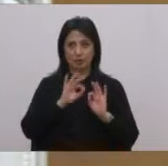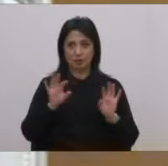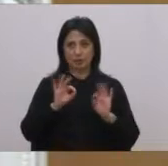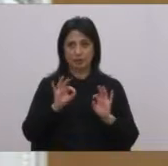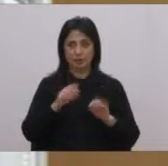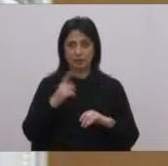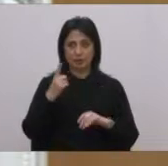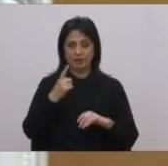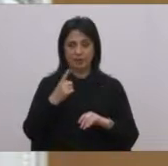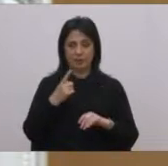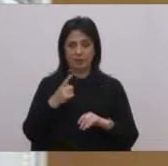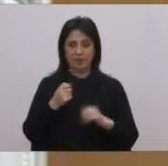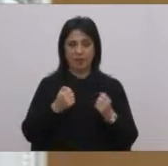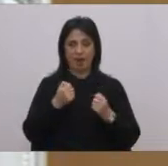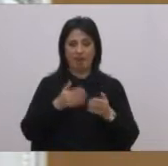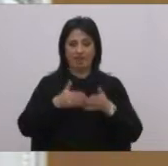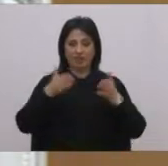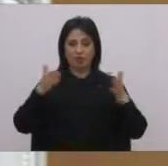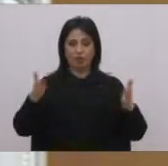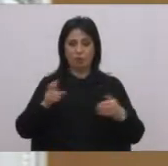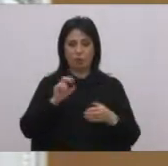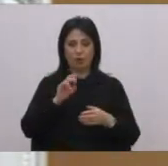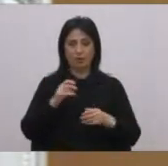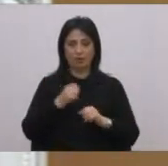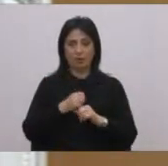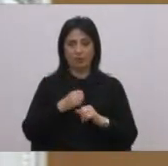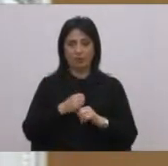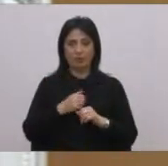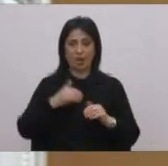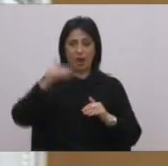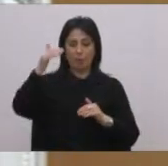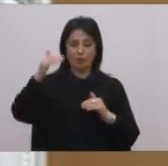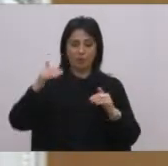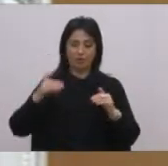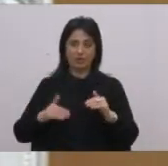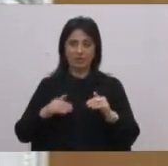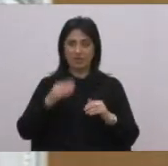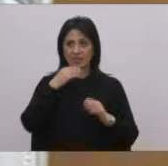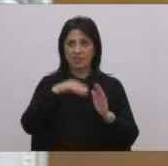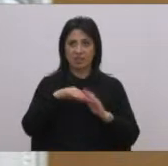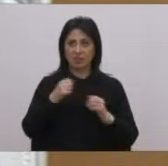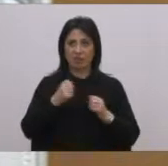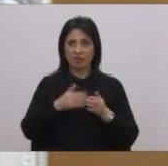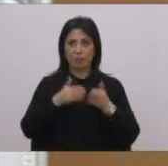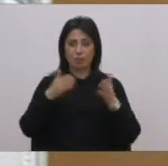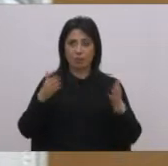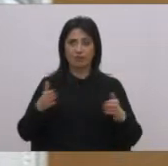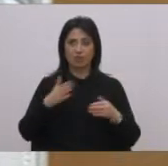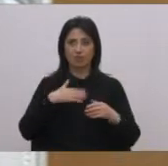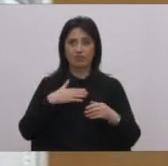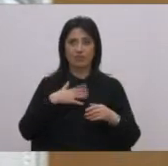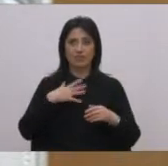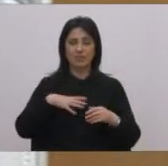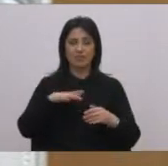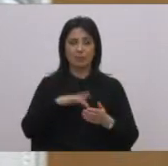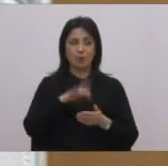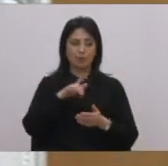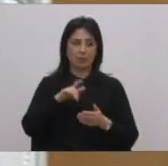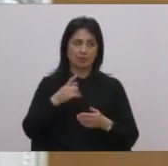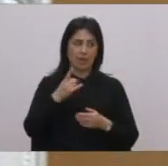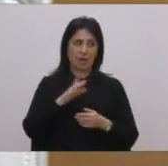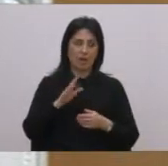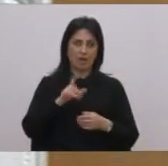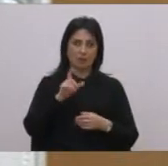გითხრათ პირველი ავტობანისთვის, რაც გაკეთდა აღმოსავლეთ დასავლეთ მიმართულებით, საუკეთესო ავტობანი და ჩვენი საქართველოს მოსახლეობის